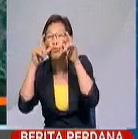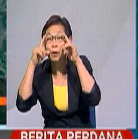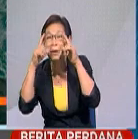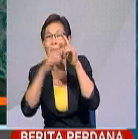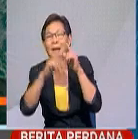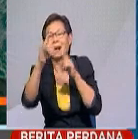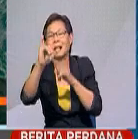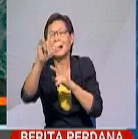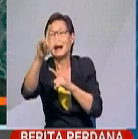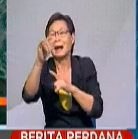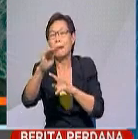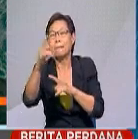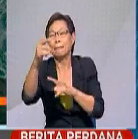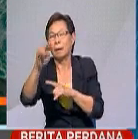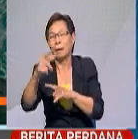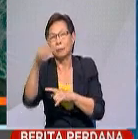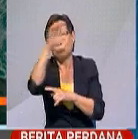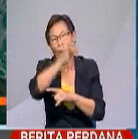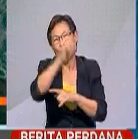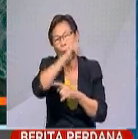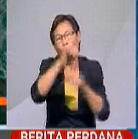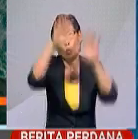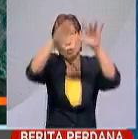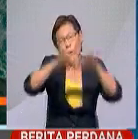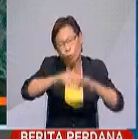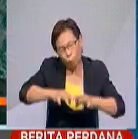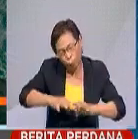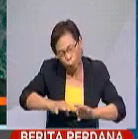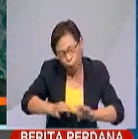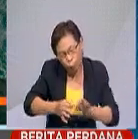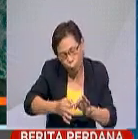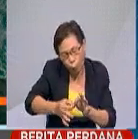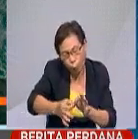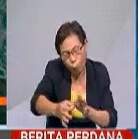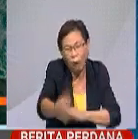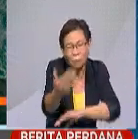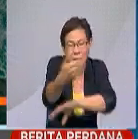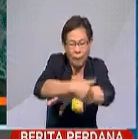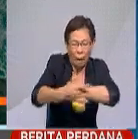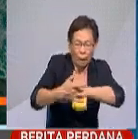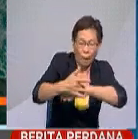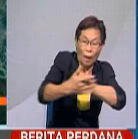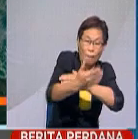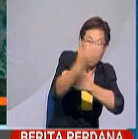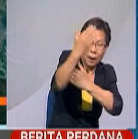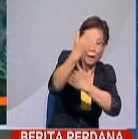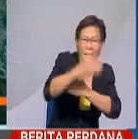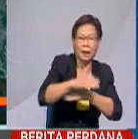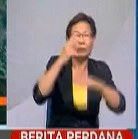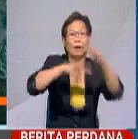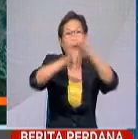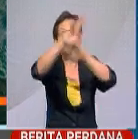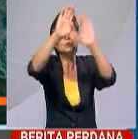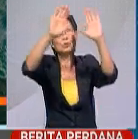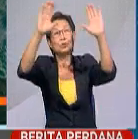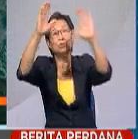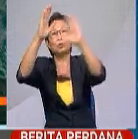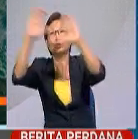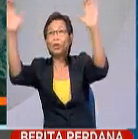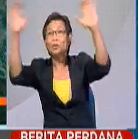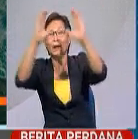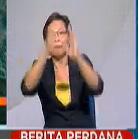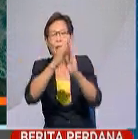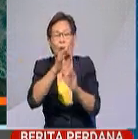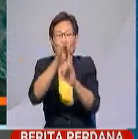juga Limban. Dan keadaan ini kita jangkakan boleh berlanjutan sehingga ke awal pagi nanti. Baiklah, sebelum pisah, kita lihat ramalan cuaca bagi bandar-bandar utama